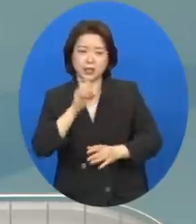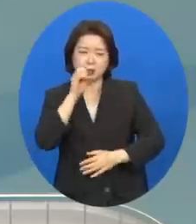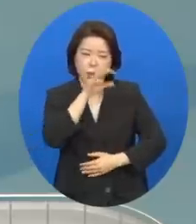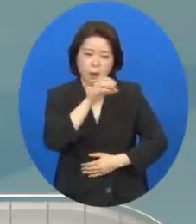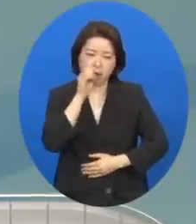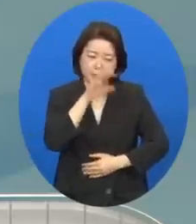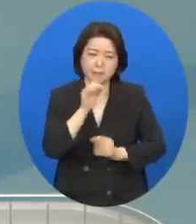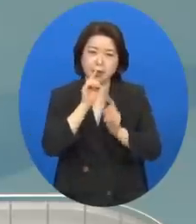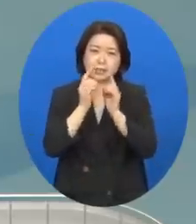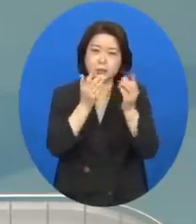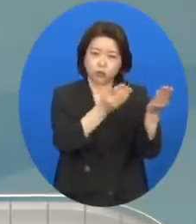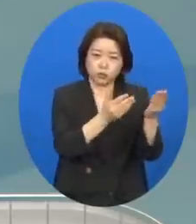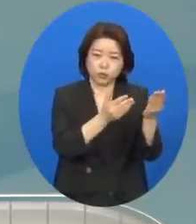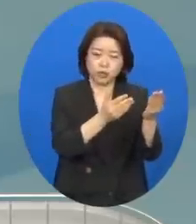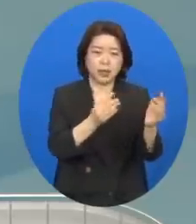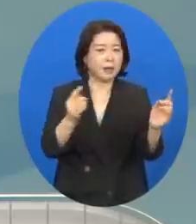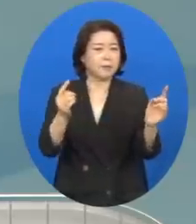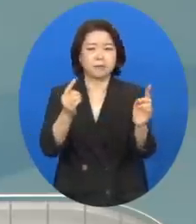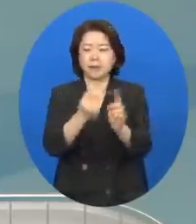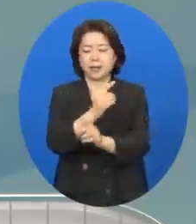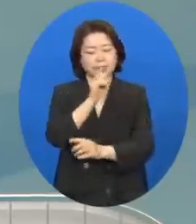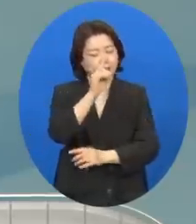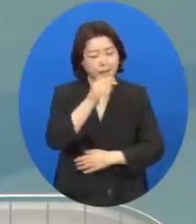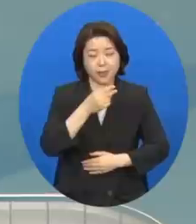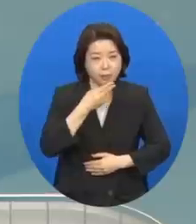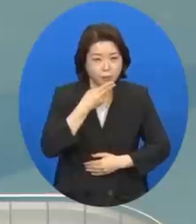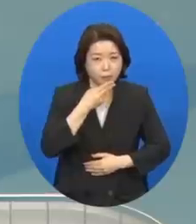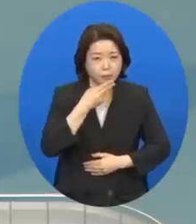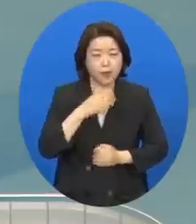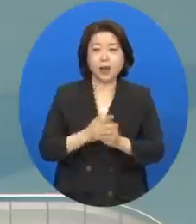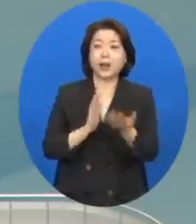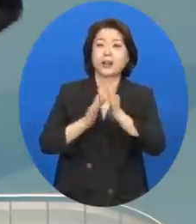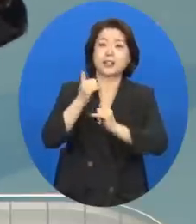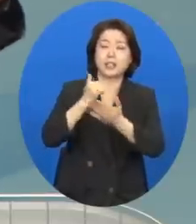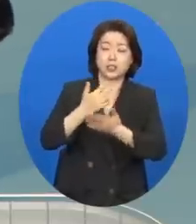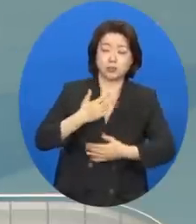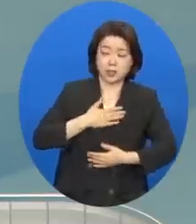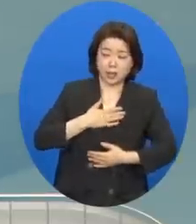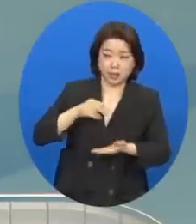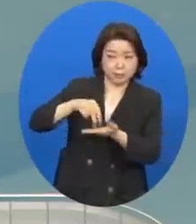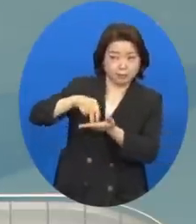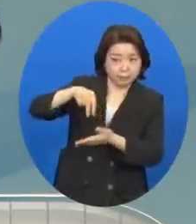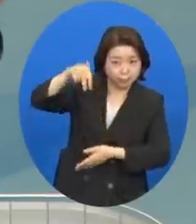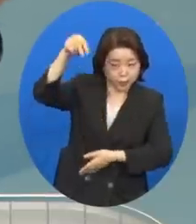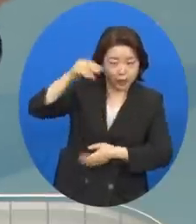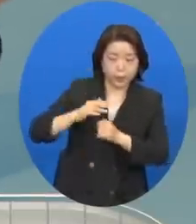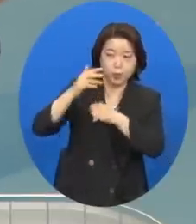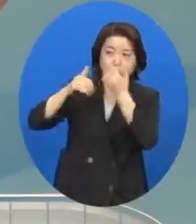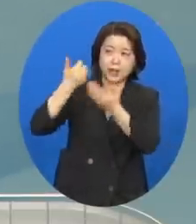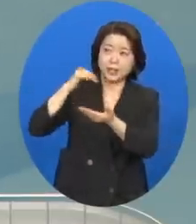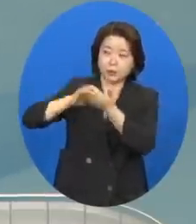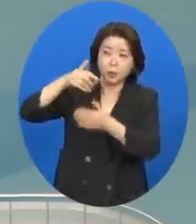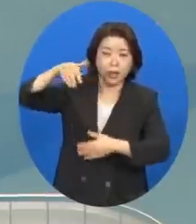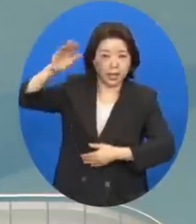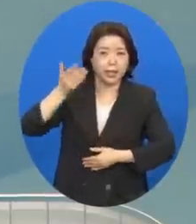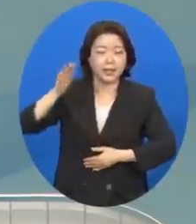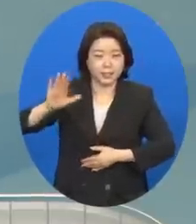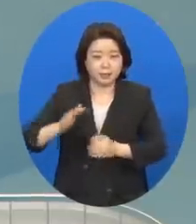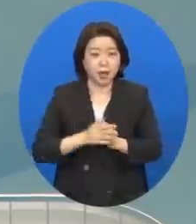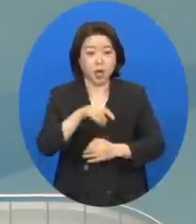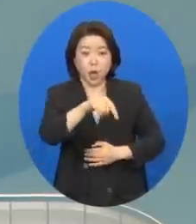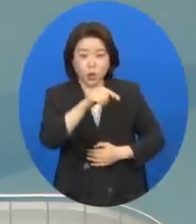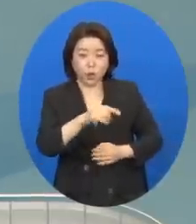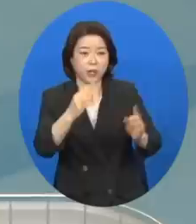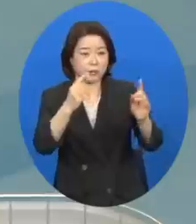말씀이 달라질 거는 아무것도 없다. 예수님이 이제 승천하시고 하나님께로 돌아가겠지만 달라질